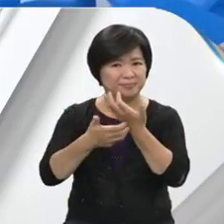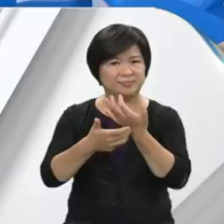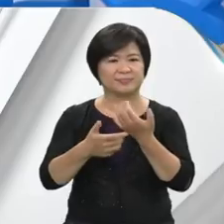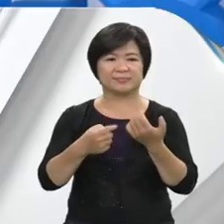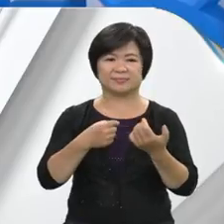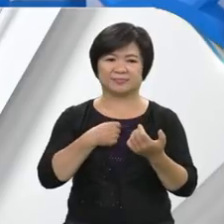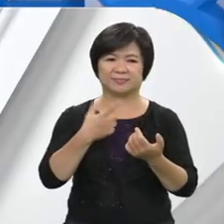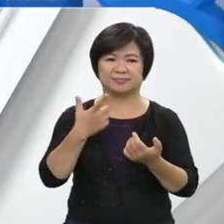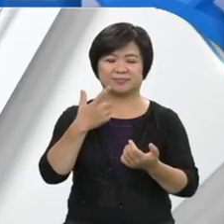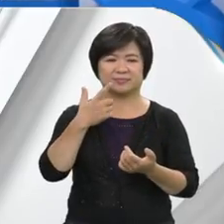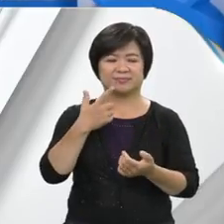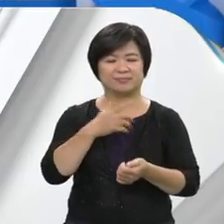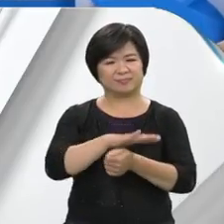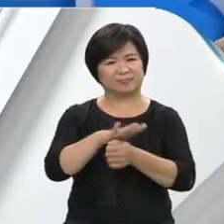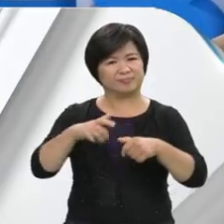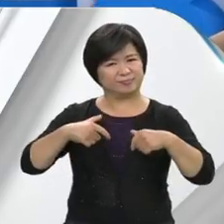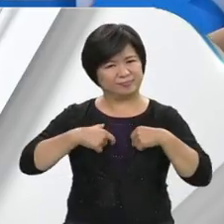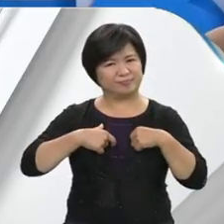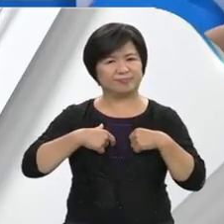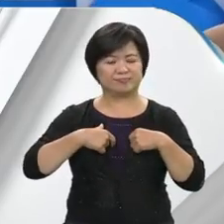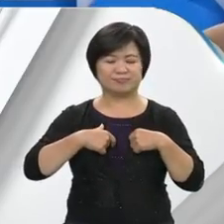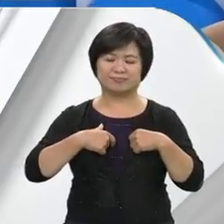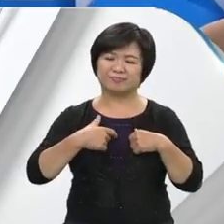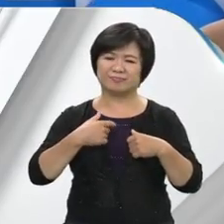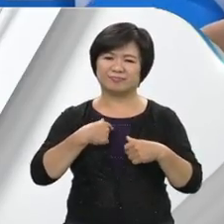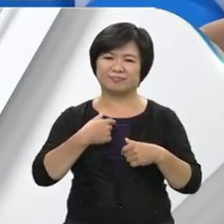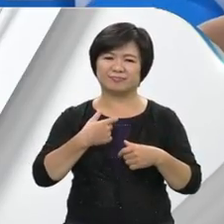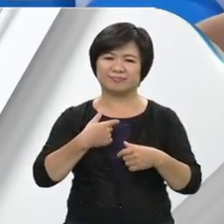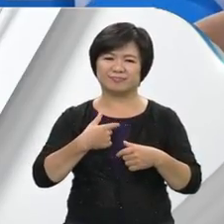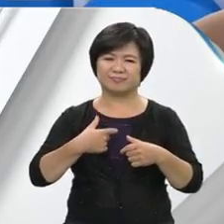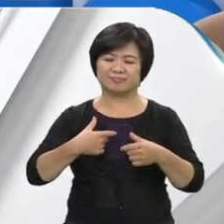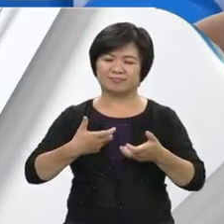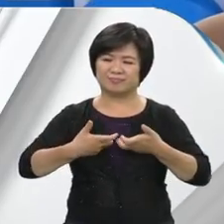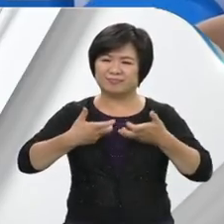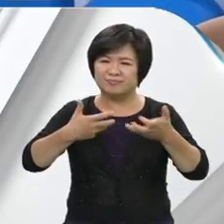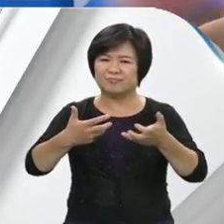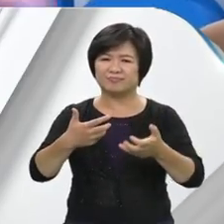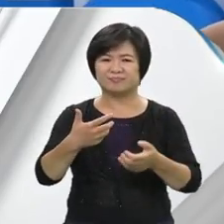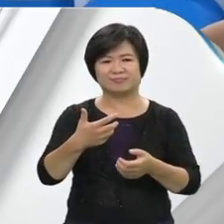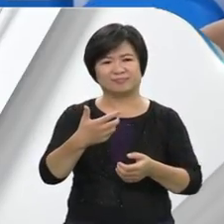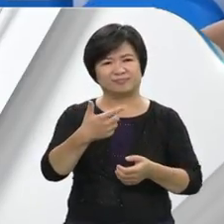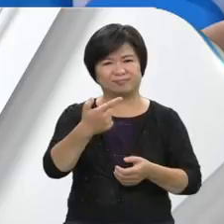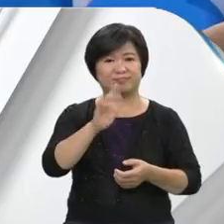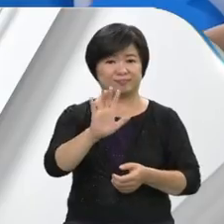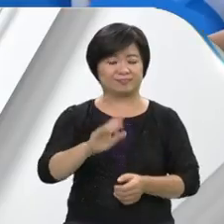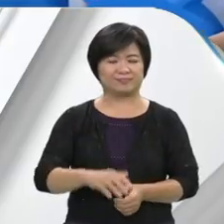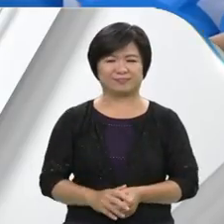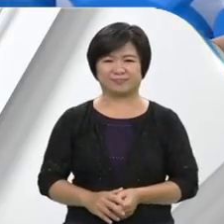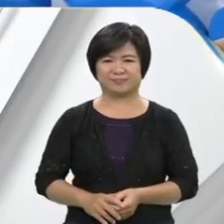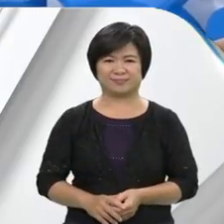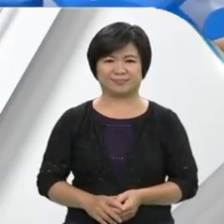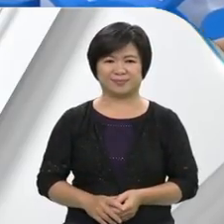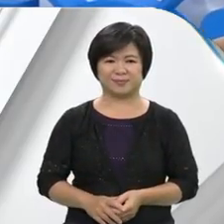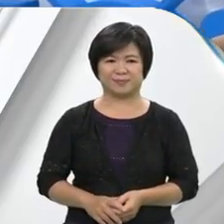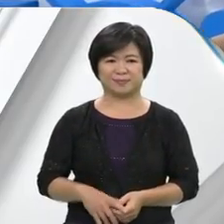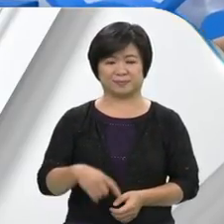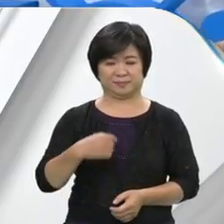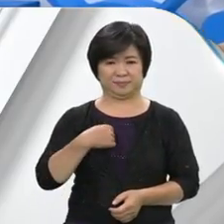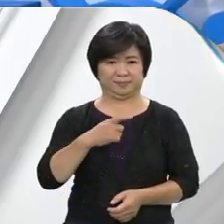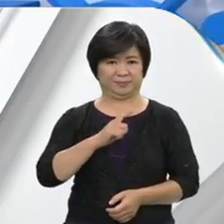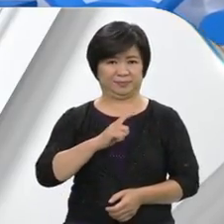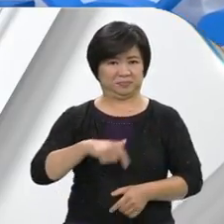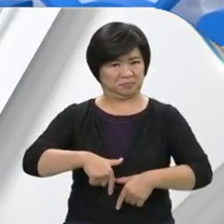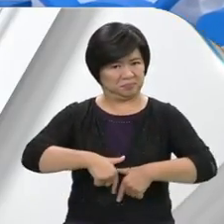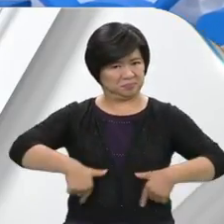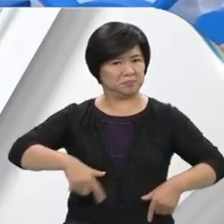爱过好传统，应该是讲过好就过有爱心，然后爱